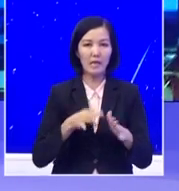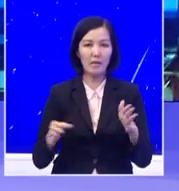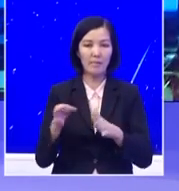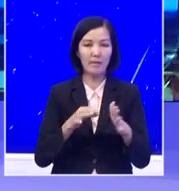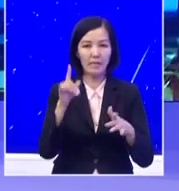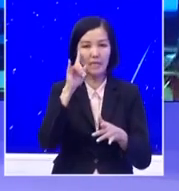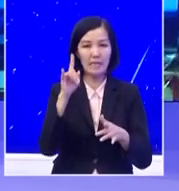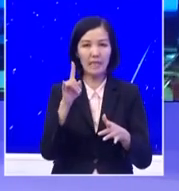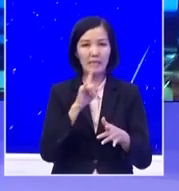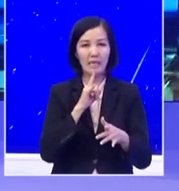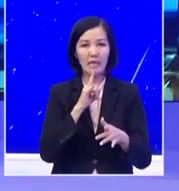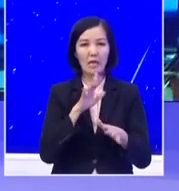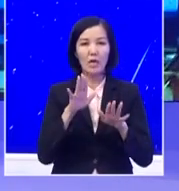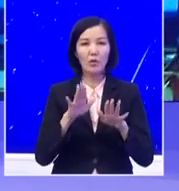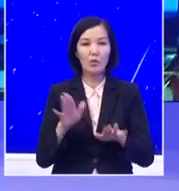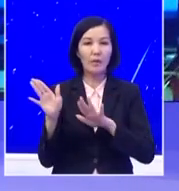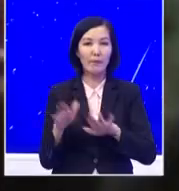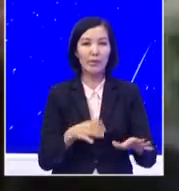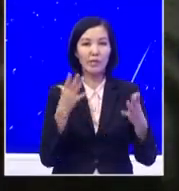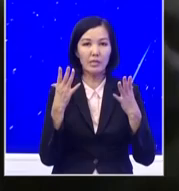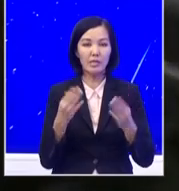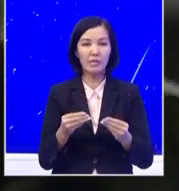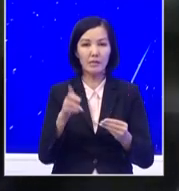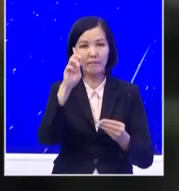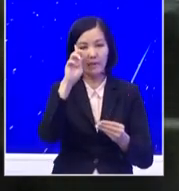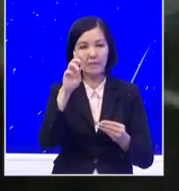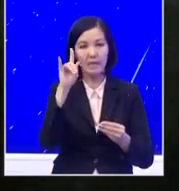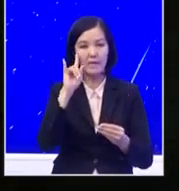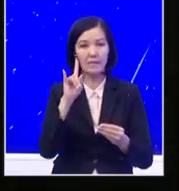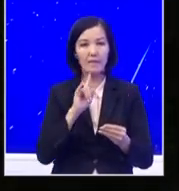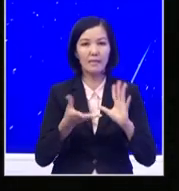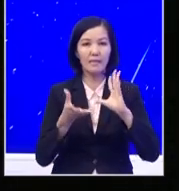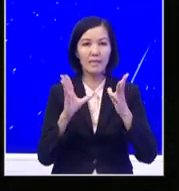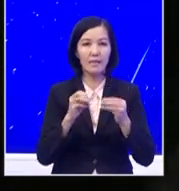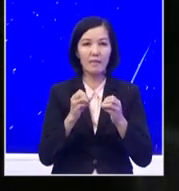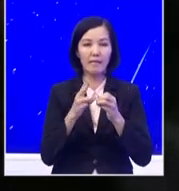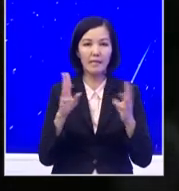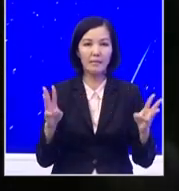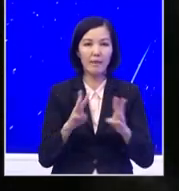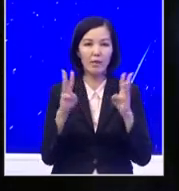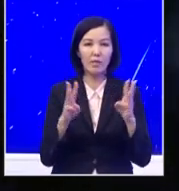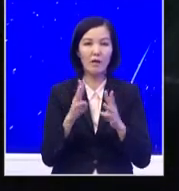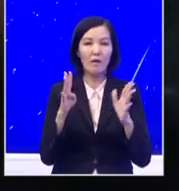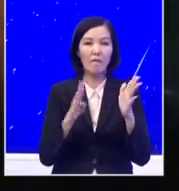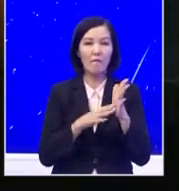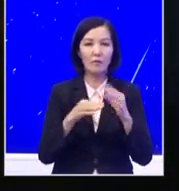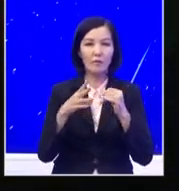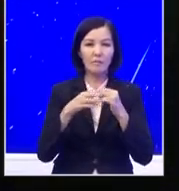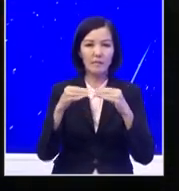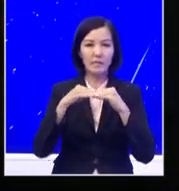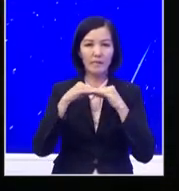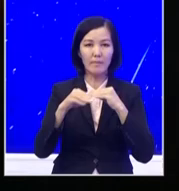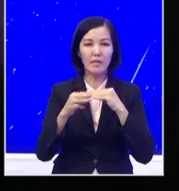передает Информбюро. Только за прошедшие сутки в стране зарегистрировано 12 пожаров, 8 степных возгораний и